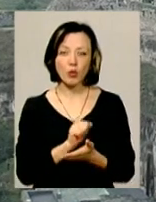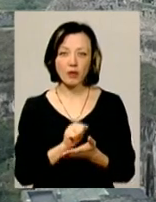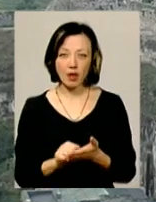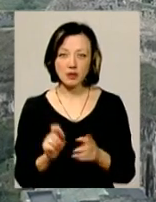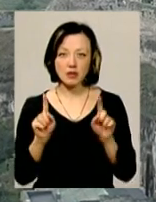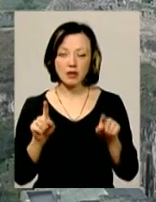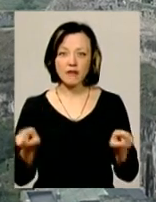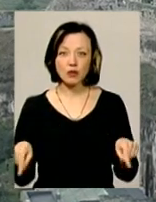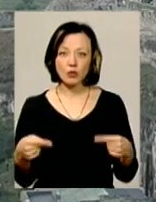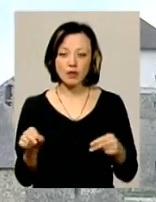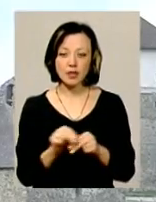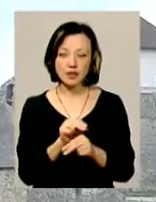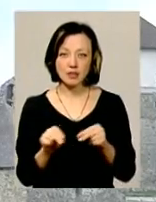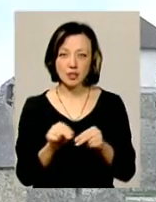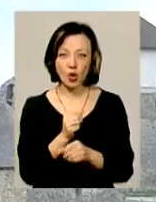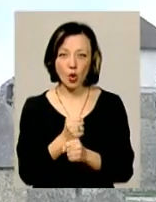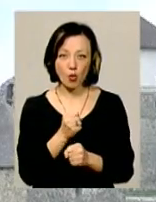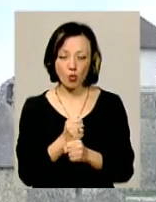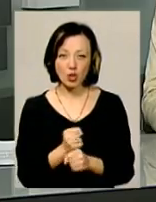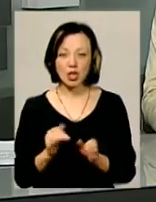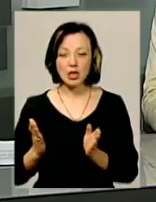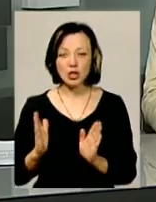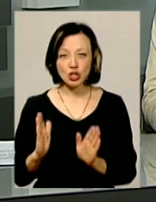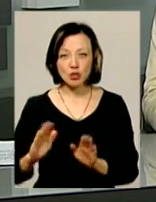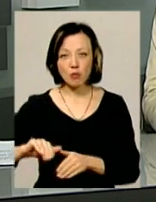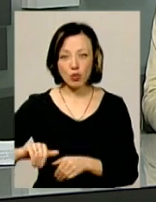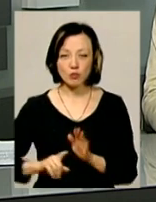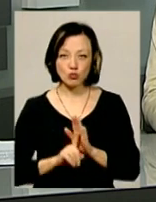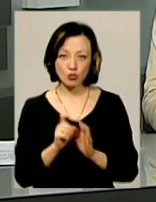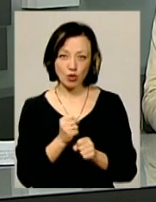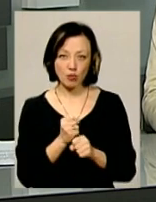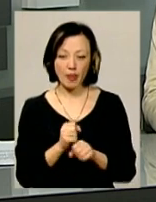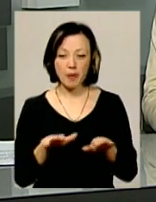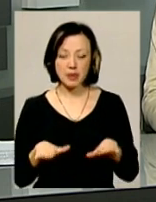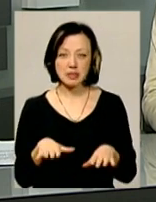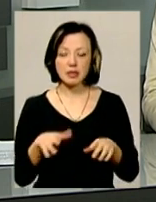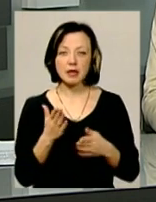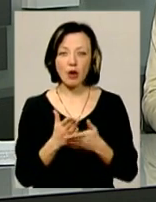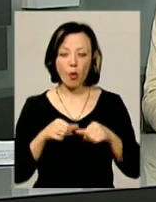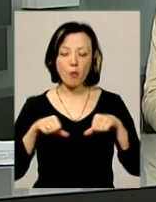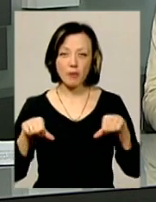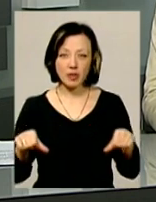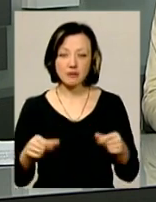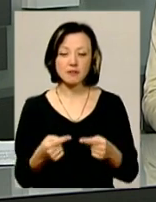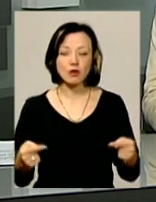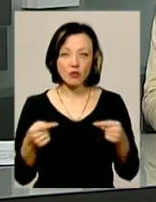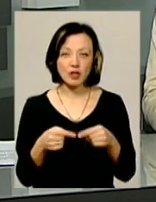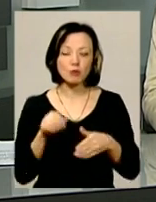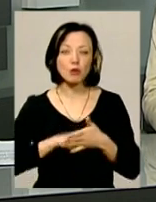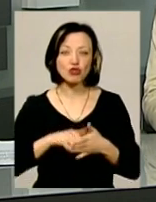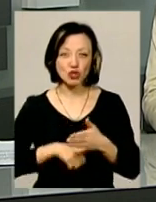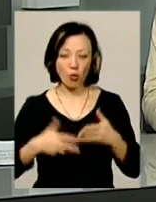документацію на відновлювально-реставраційні роботи. І лише потім розпочнуться самі роботи. На місці також працює комісія, яка має встановити причини